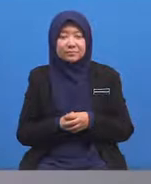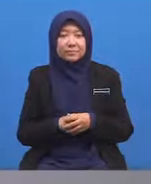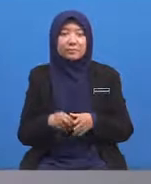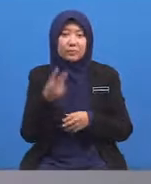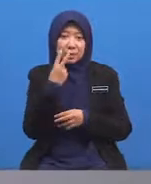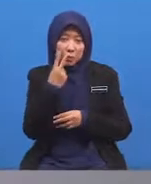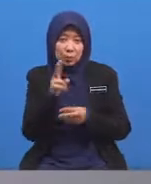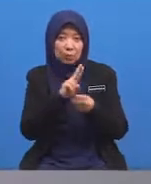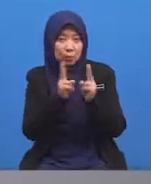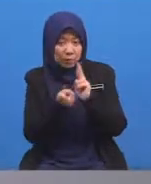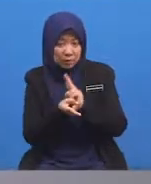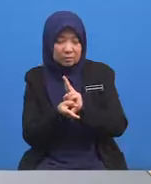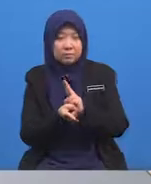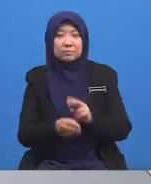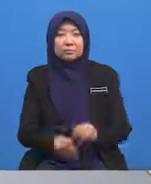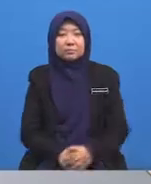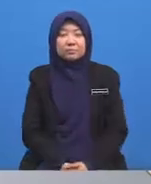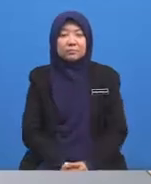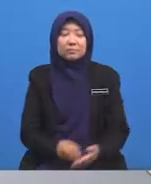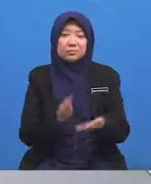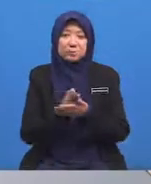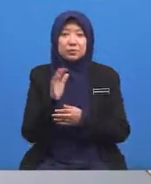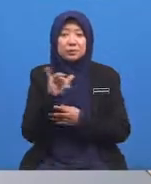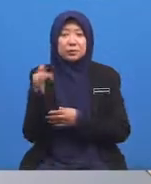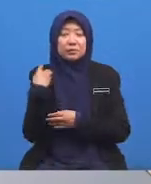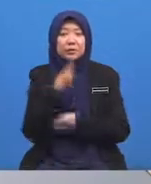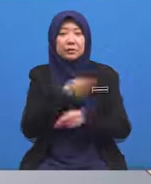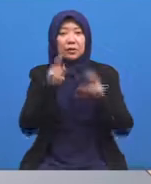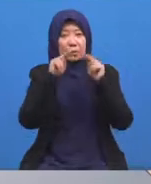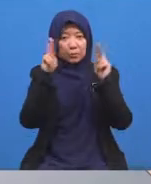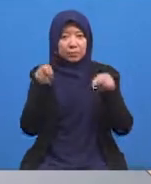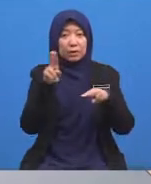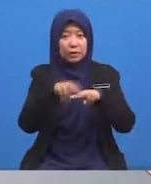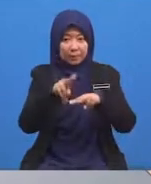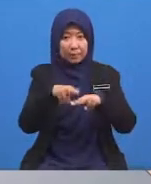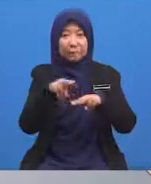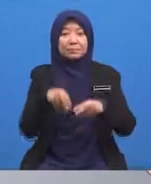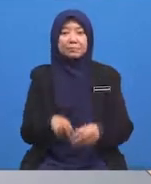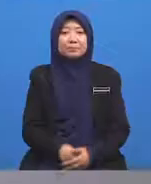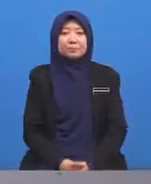Perhatikan perubahan yang berlaku. Seterusnya, kita uji garam.